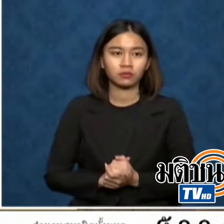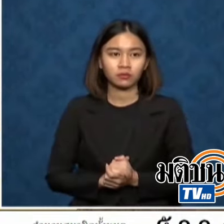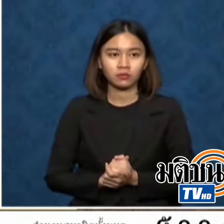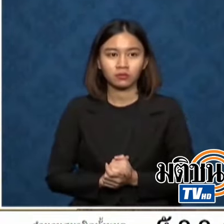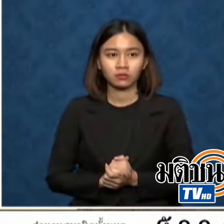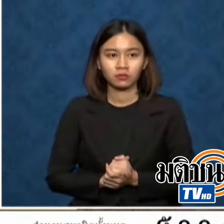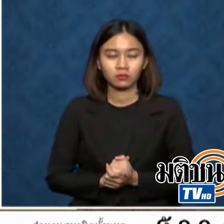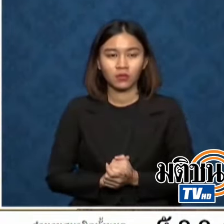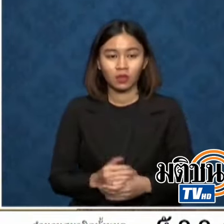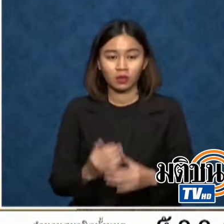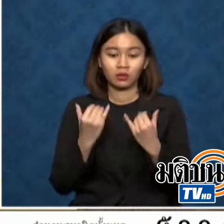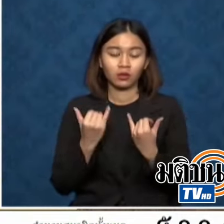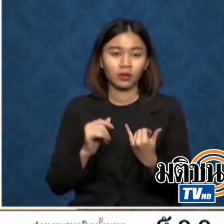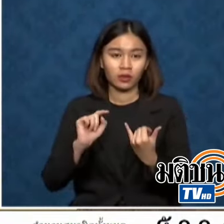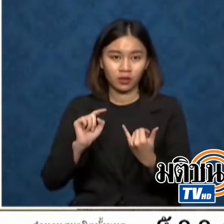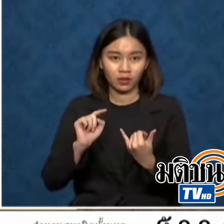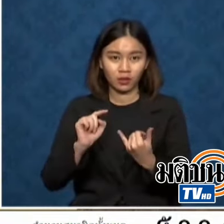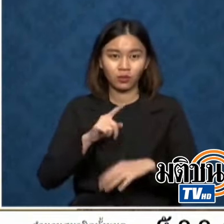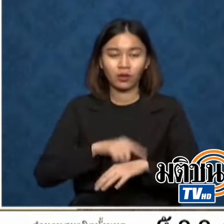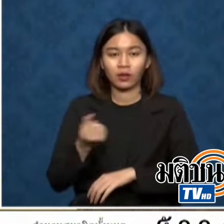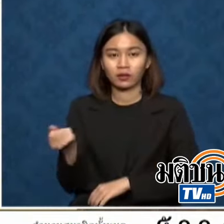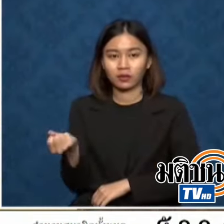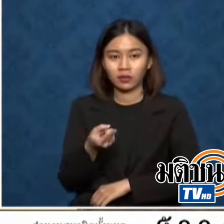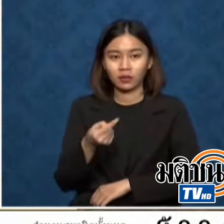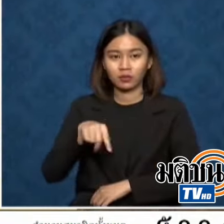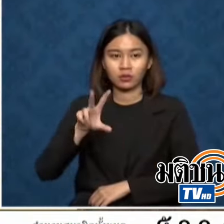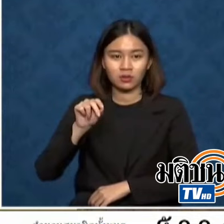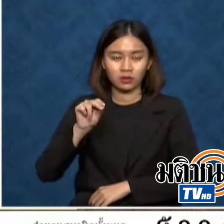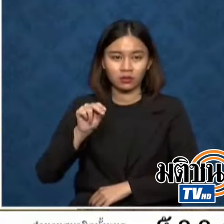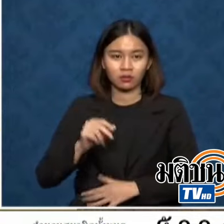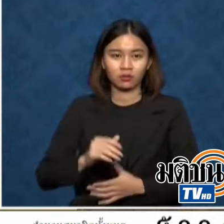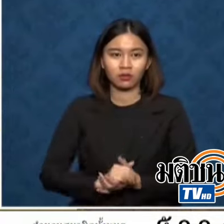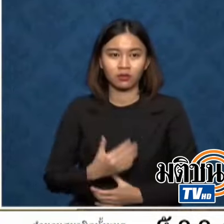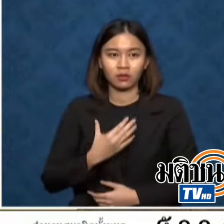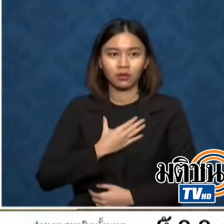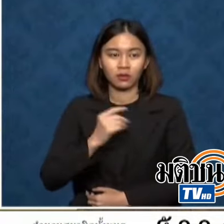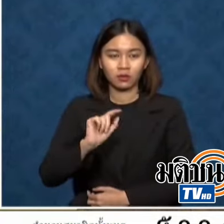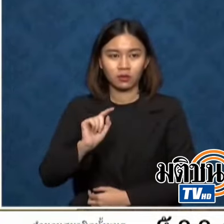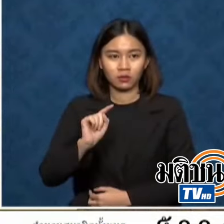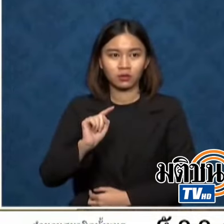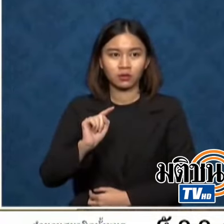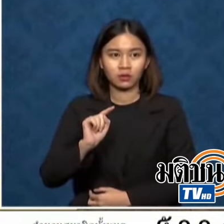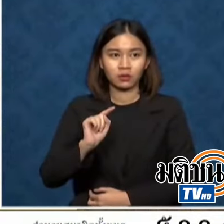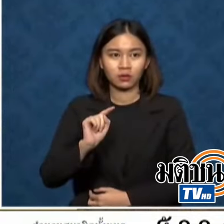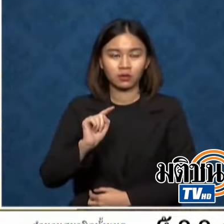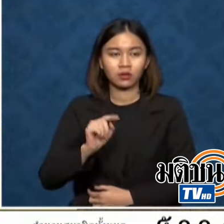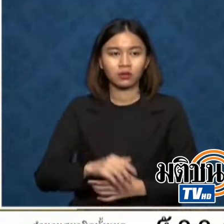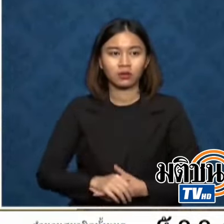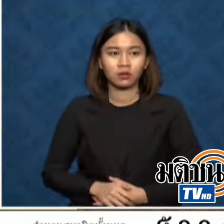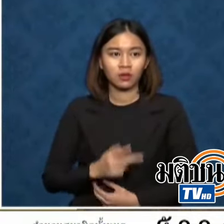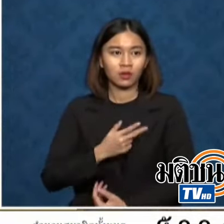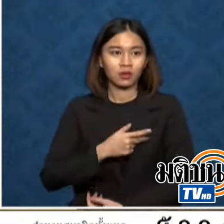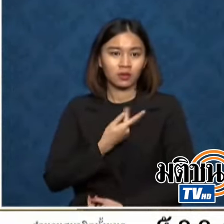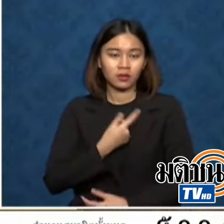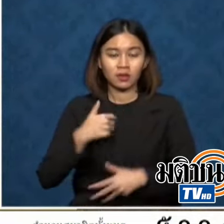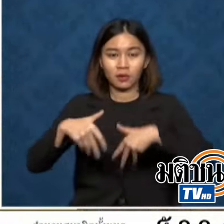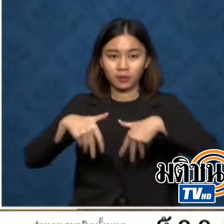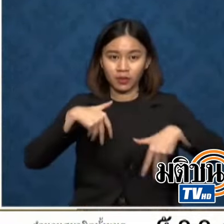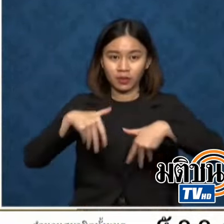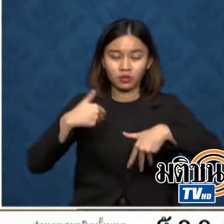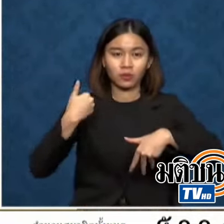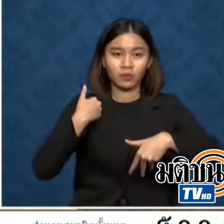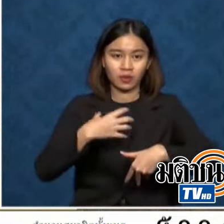มาตอนนี้ก็ 1:30นนะครับผมคงจะเกรงใจพี่น้องประชาชนนะ